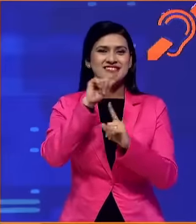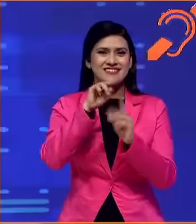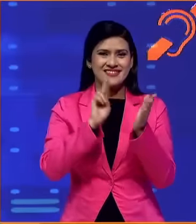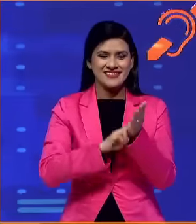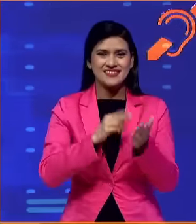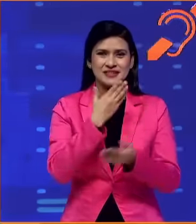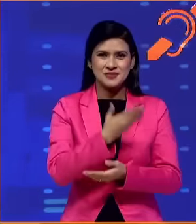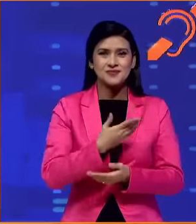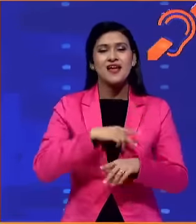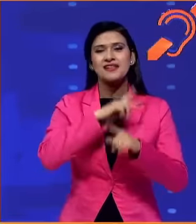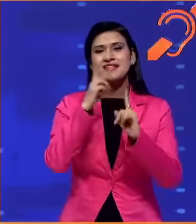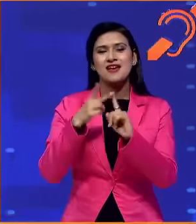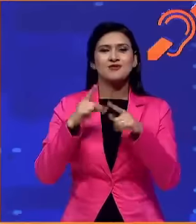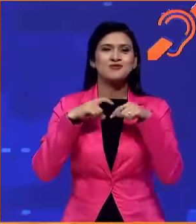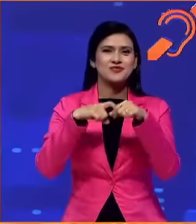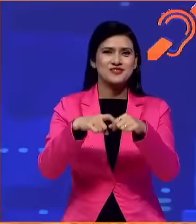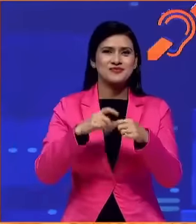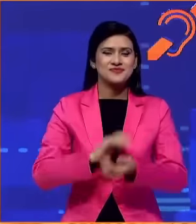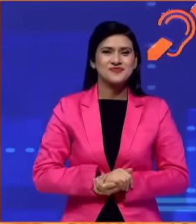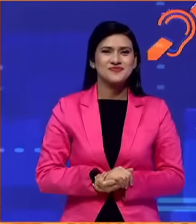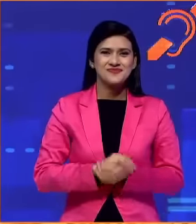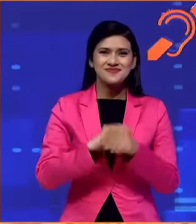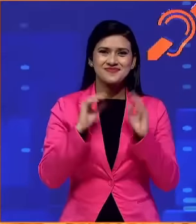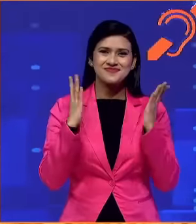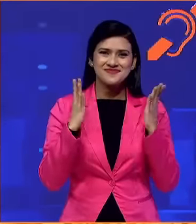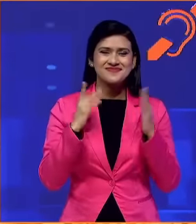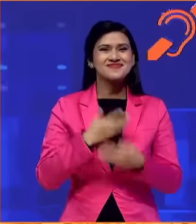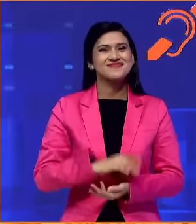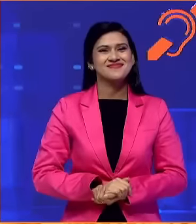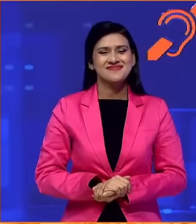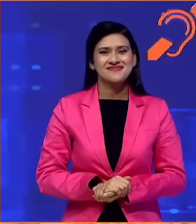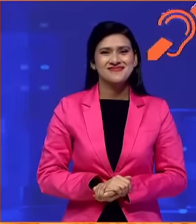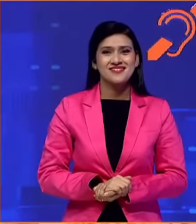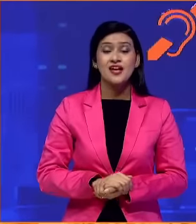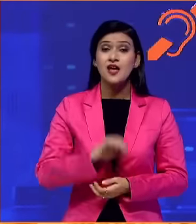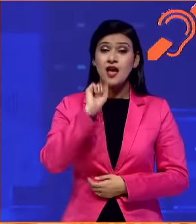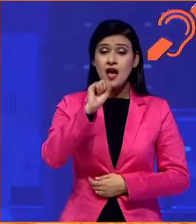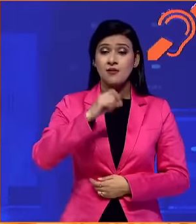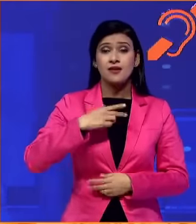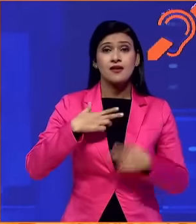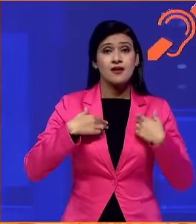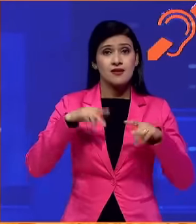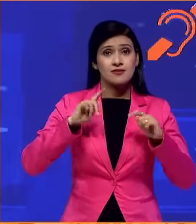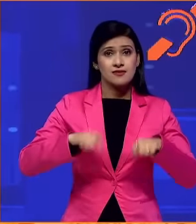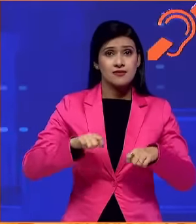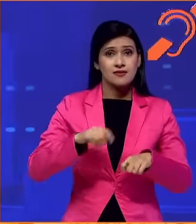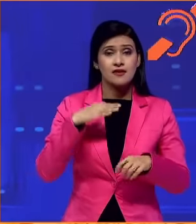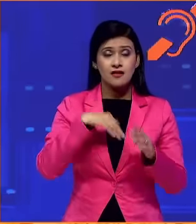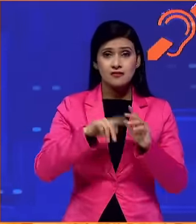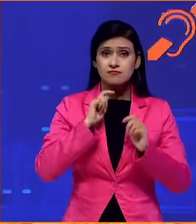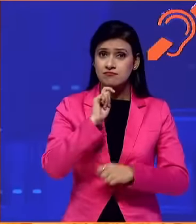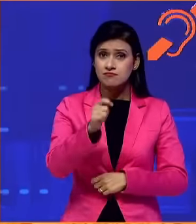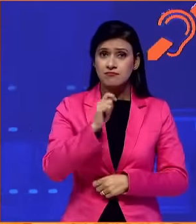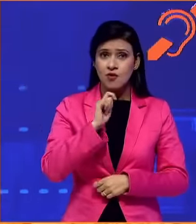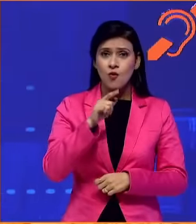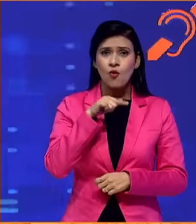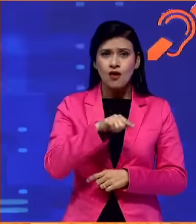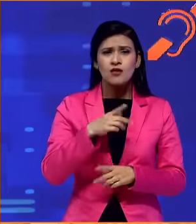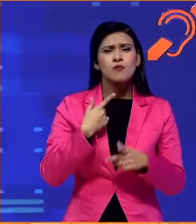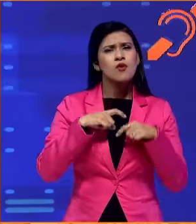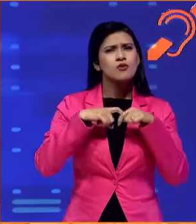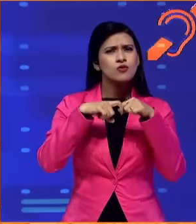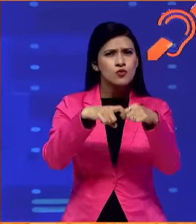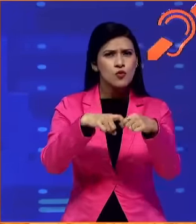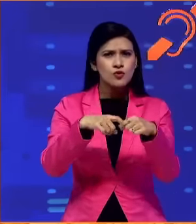अदालतमेंअगलाआरोप.'आपकी अदालत'मेंकांग्रेस नेतासचिनपायलटपर